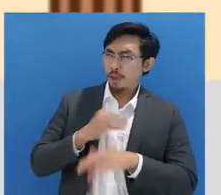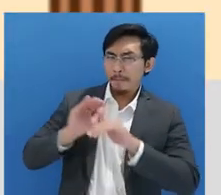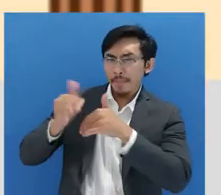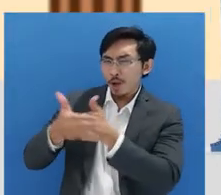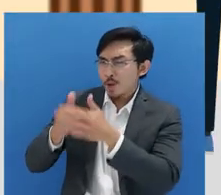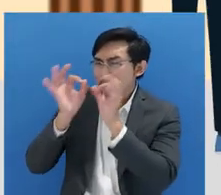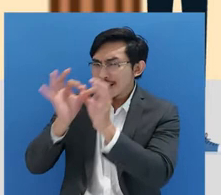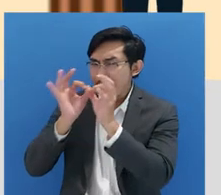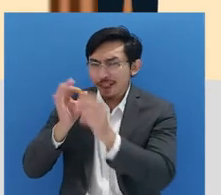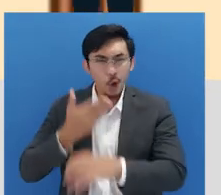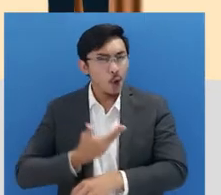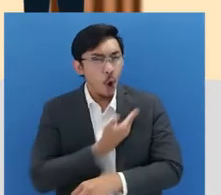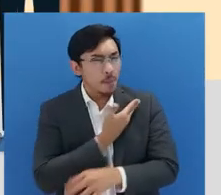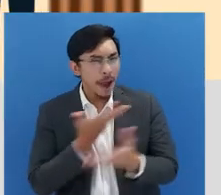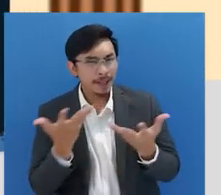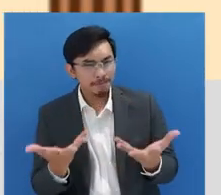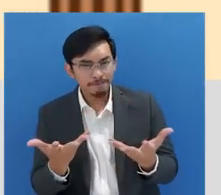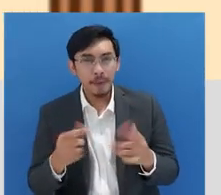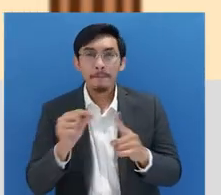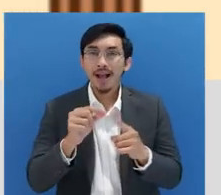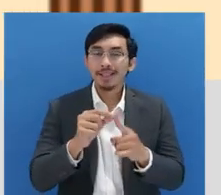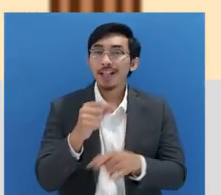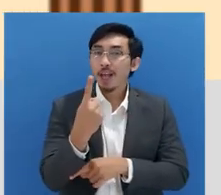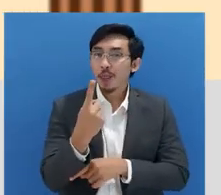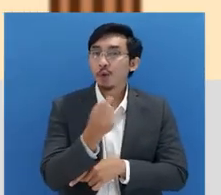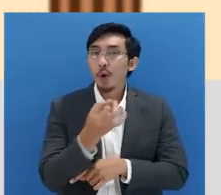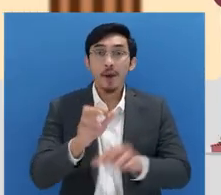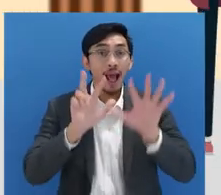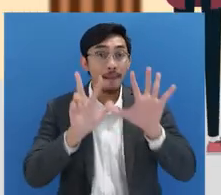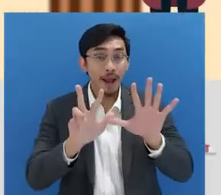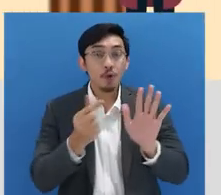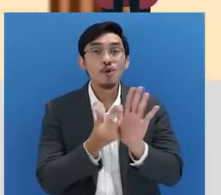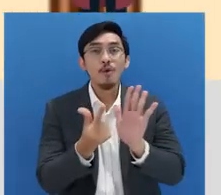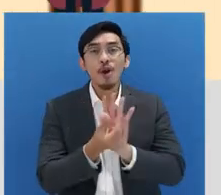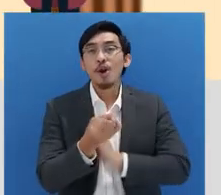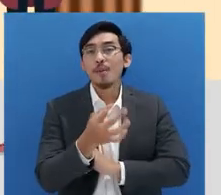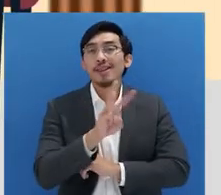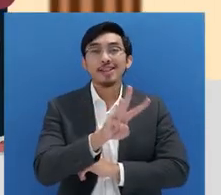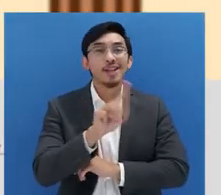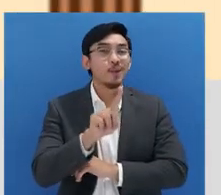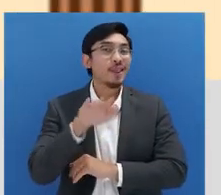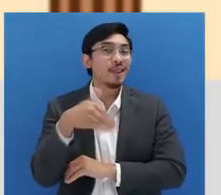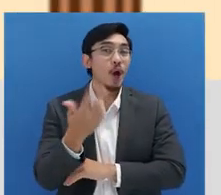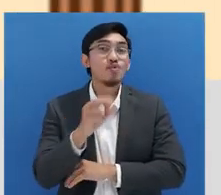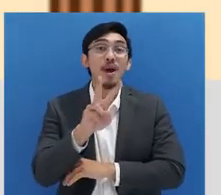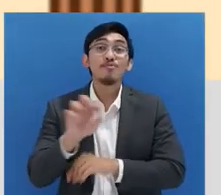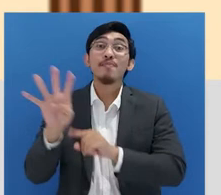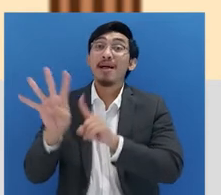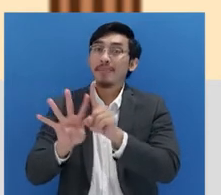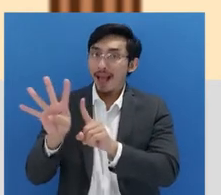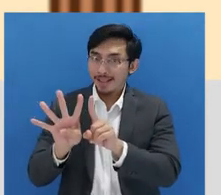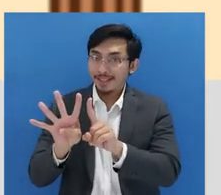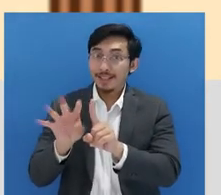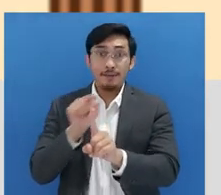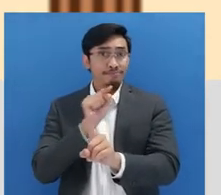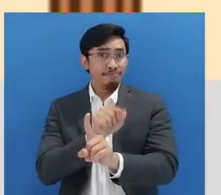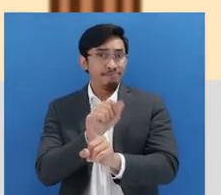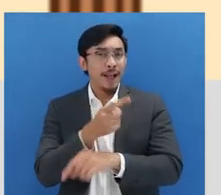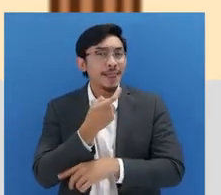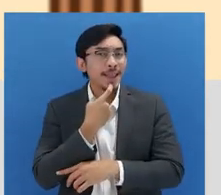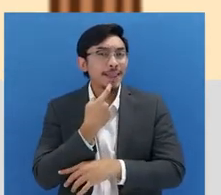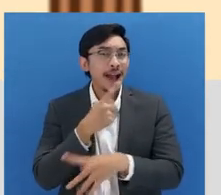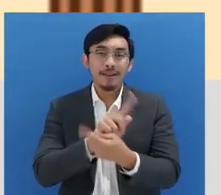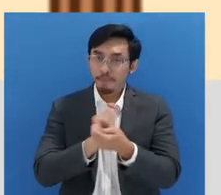yang dimaksud dengan perlindungan saksi dan korban? Pasal 1 angka 8 Undang-Undang Nomor 31 tahun 2014 tentang